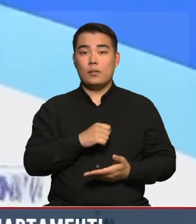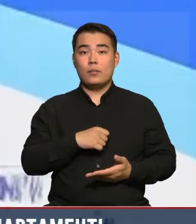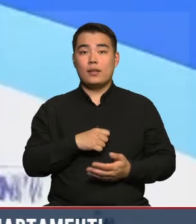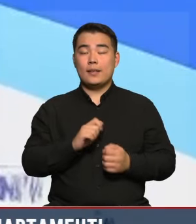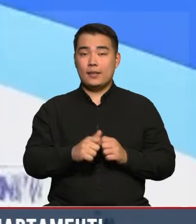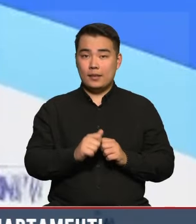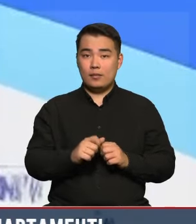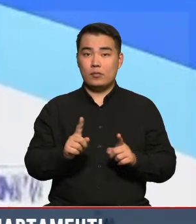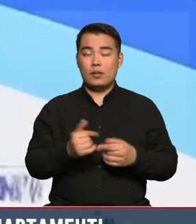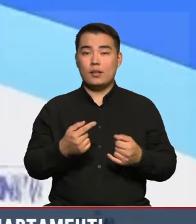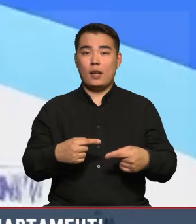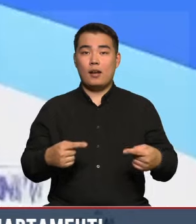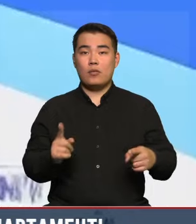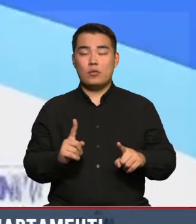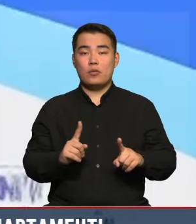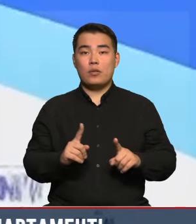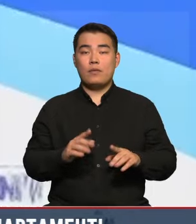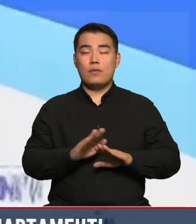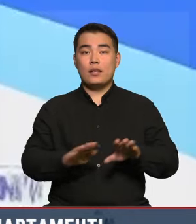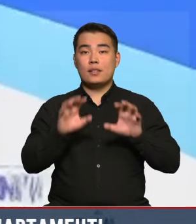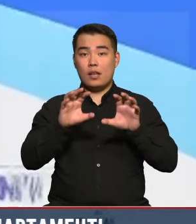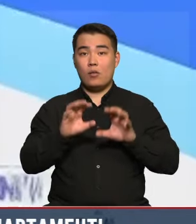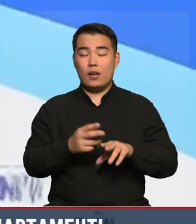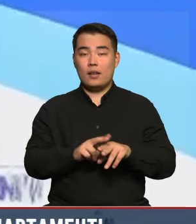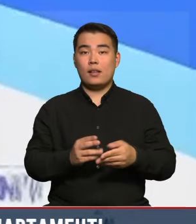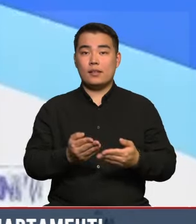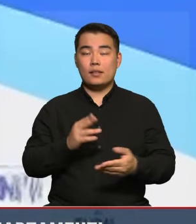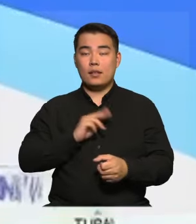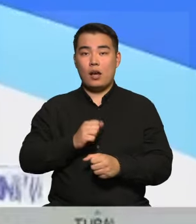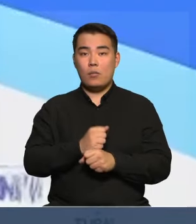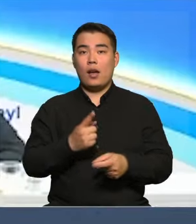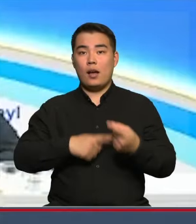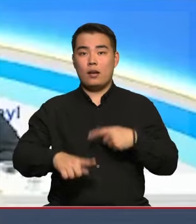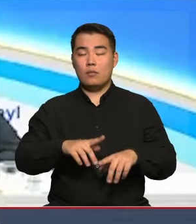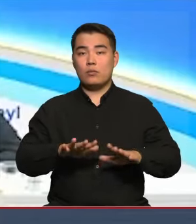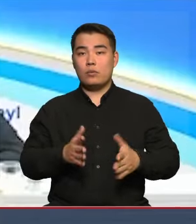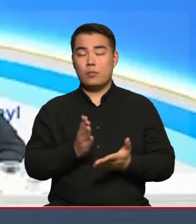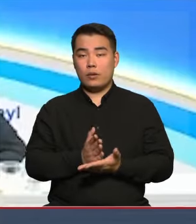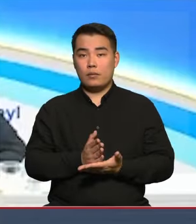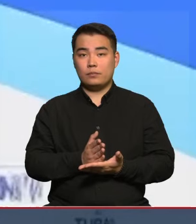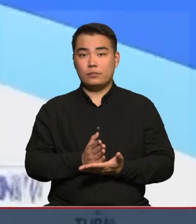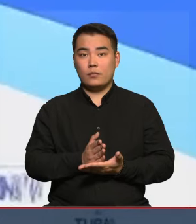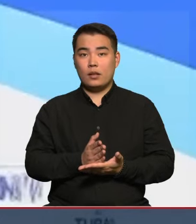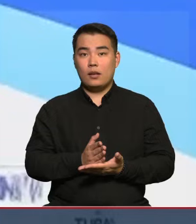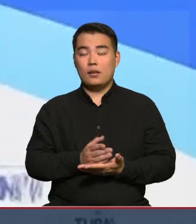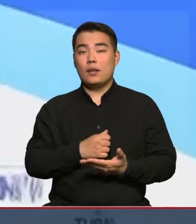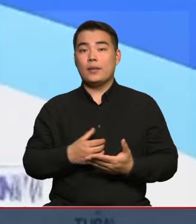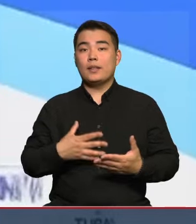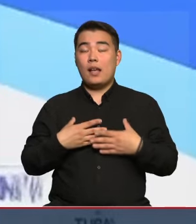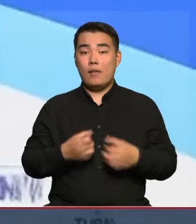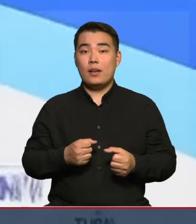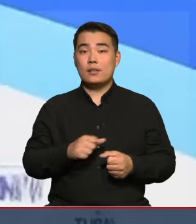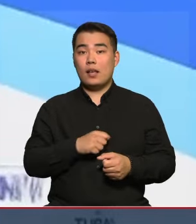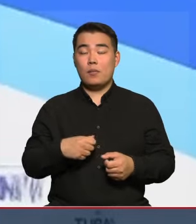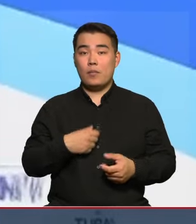және әртүрлі санкция салынған және ақшалардың барлығы осы алдын алу бағытында біз қайтарып жатқан жағдайымыз бар. Денсаулық сақтау саласында